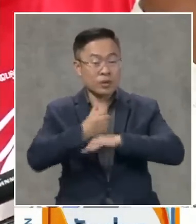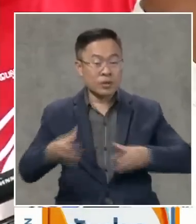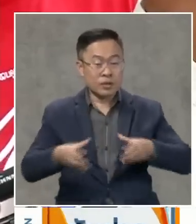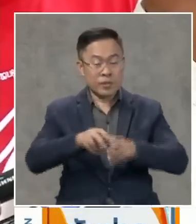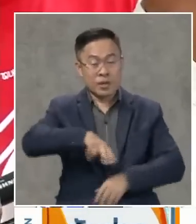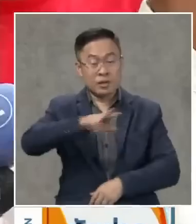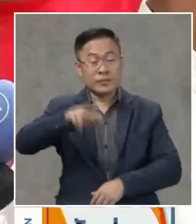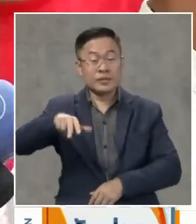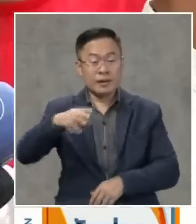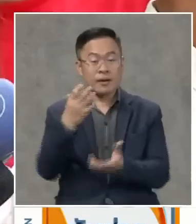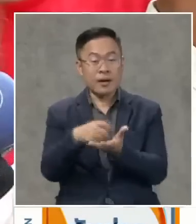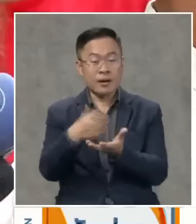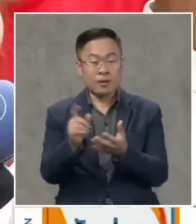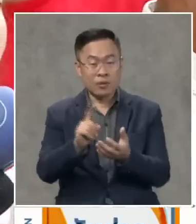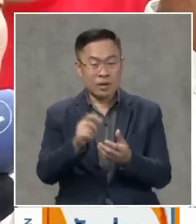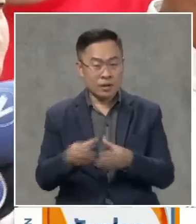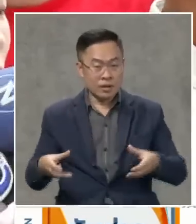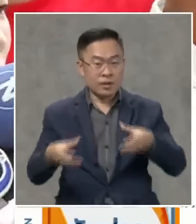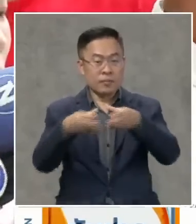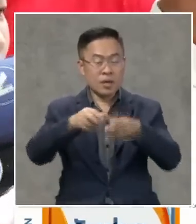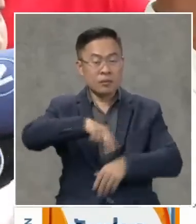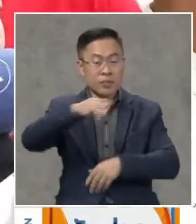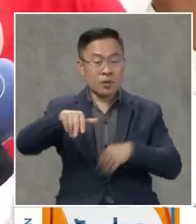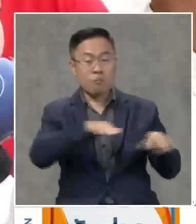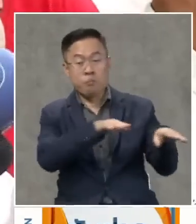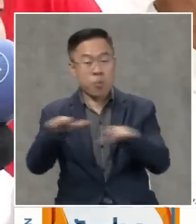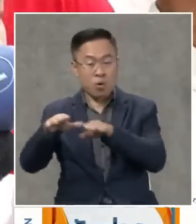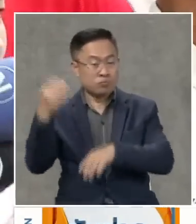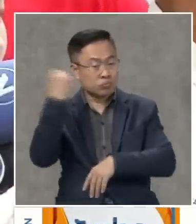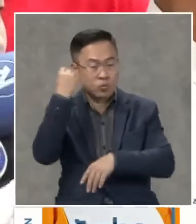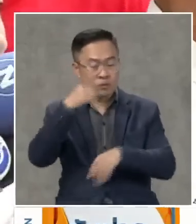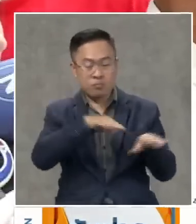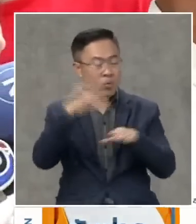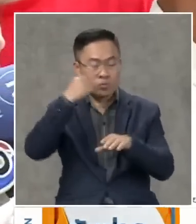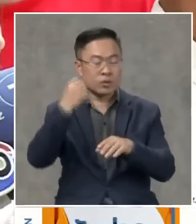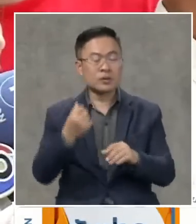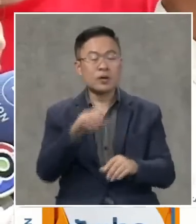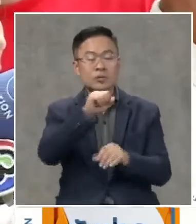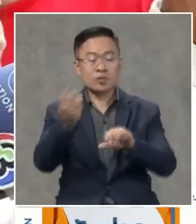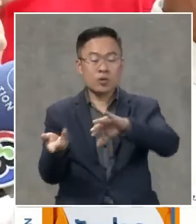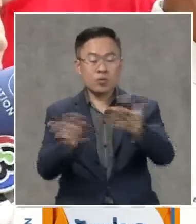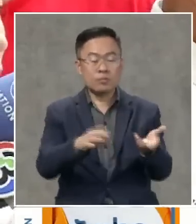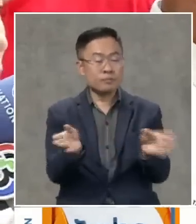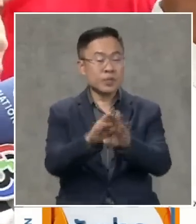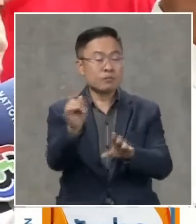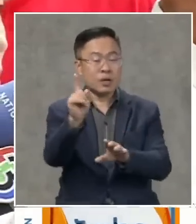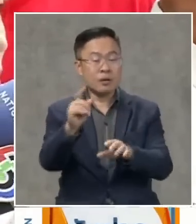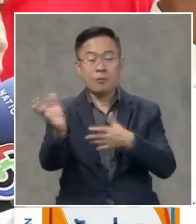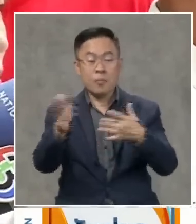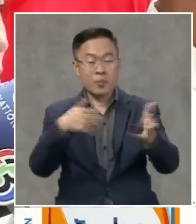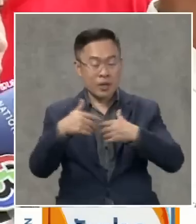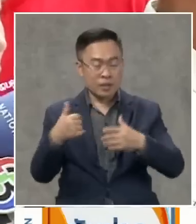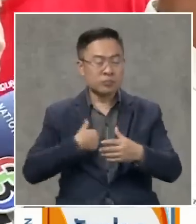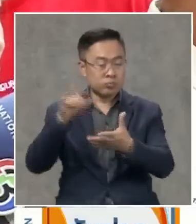พรรคเพื่อไทยก็กล่าวย้ำด้วยนะคะว่าพรรคเพื่อไทยพร้อมมาตลอดไม่ได้สนใจว่าจะยุบสภาวันไหนเพราะอย่างไรก็จะมีการเลือกตั้งแ